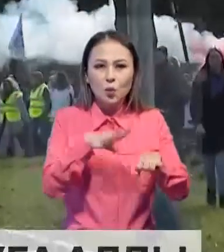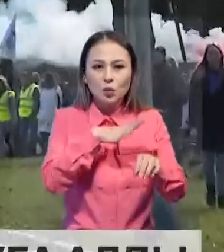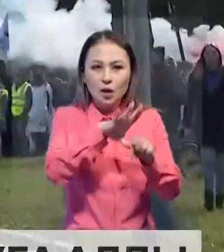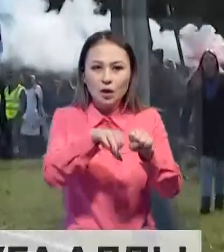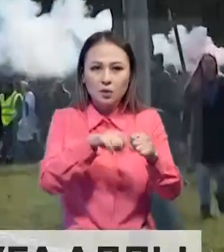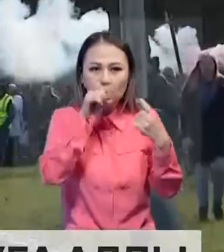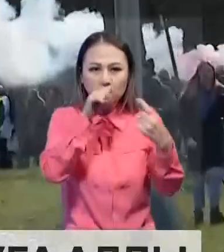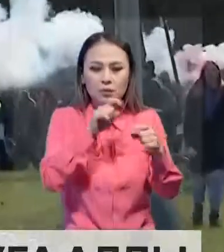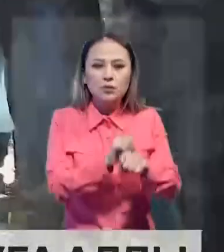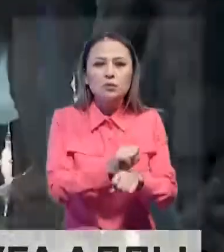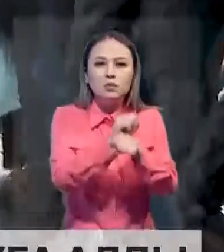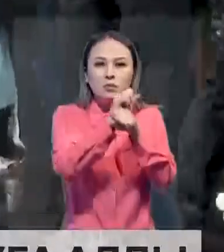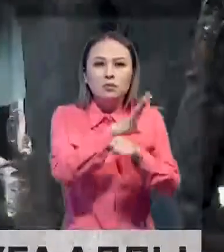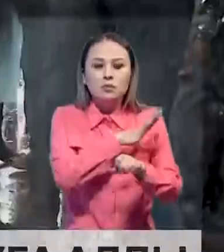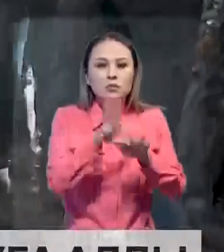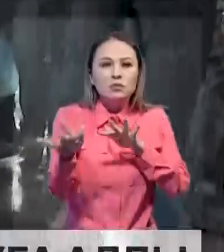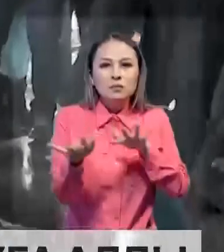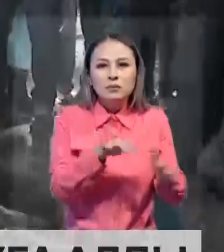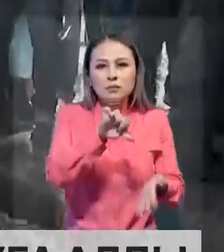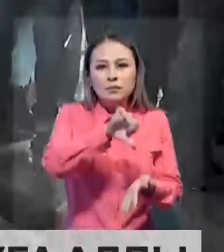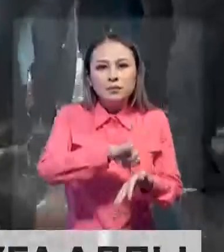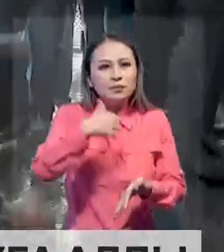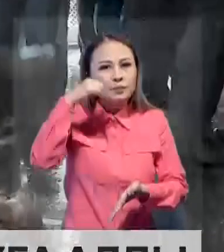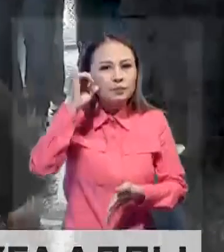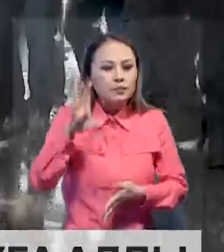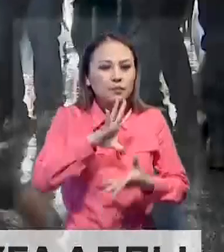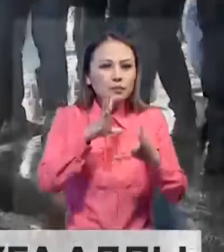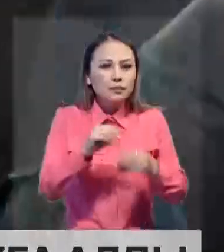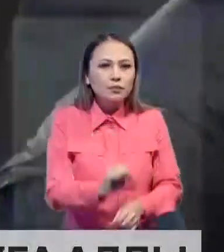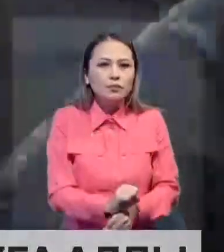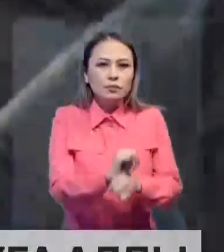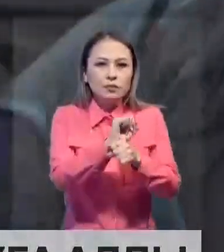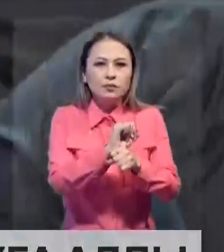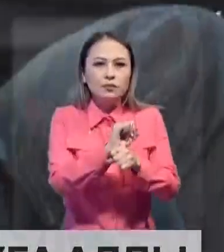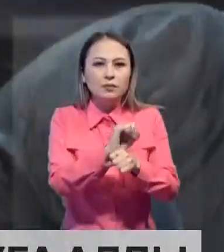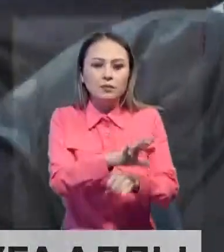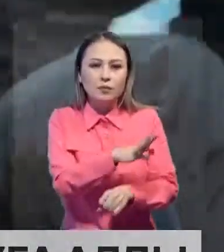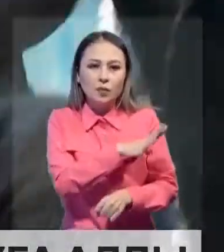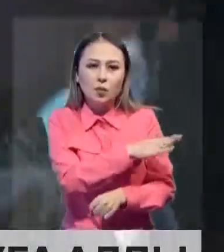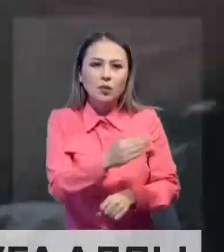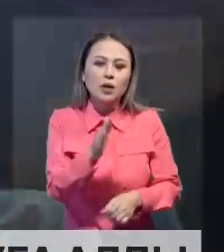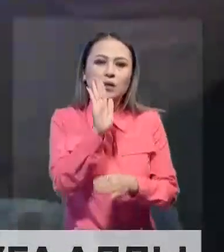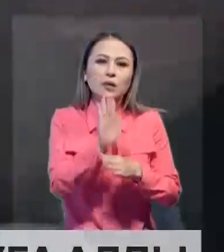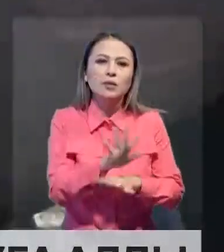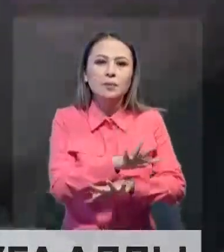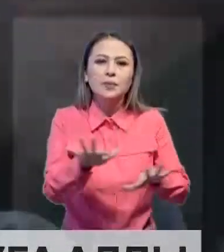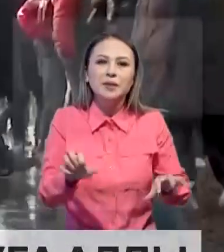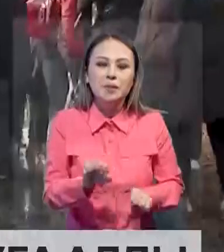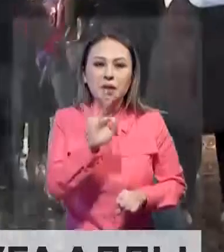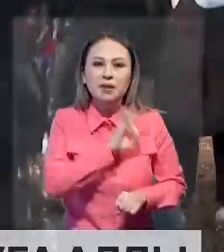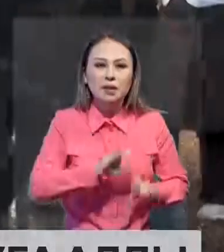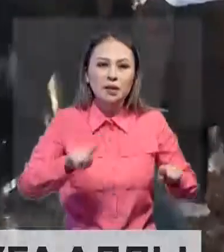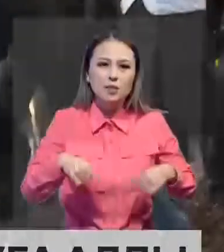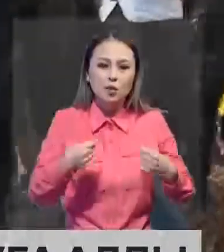Жойылуға қарсы көтеріліс қозғалысының мүшелері көше жаппайға шеруге шыққан болатын. Ондағы талаптар